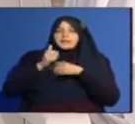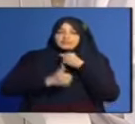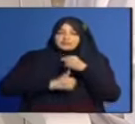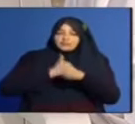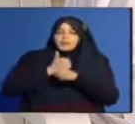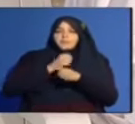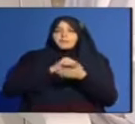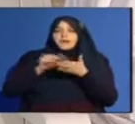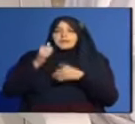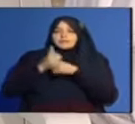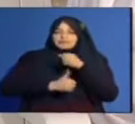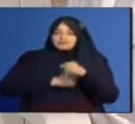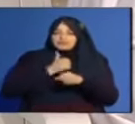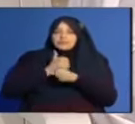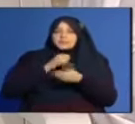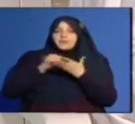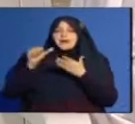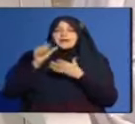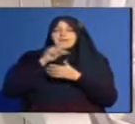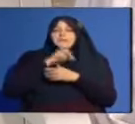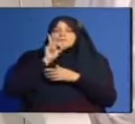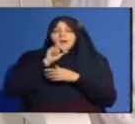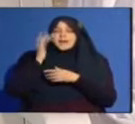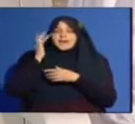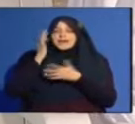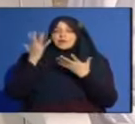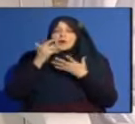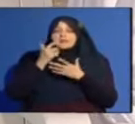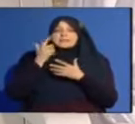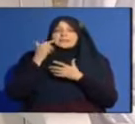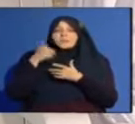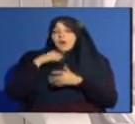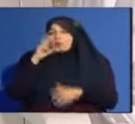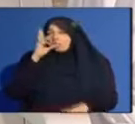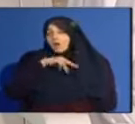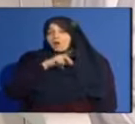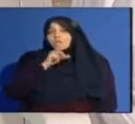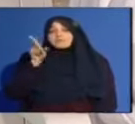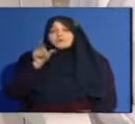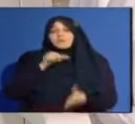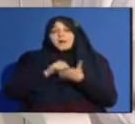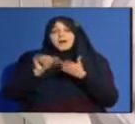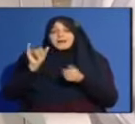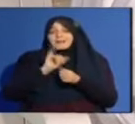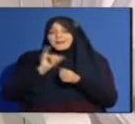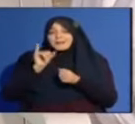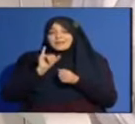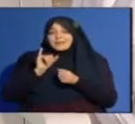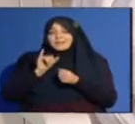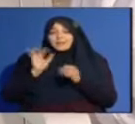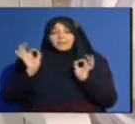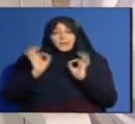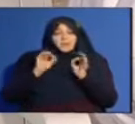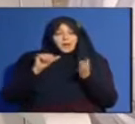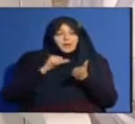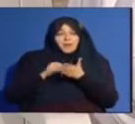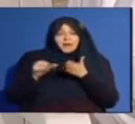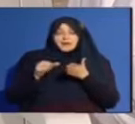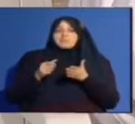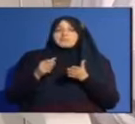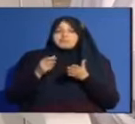الأخت زكية تقول أنا نفكر بعد وفاتي أنا كنت صرا لي نفس ممكن الجيل اللي يجي ما